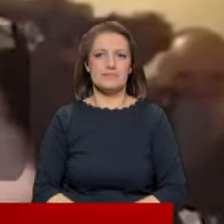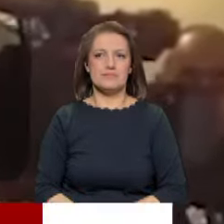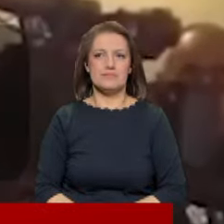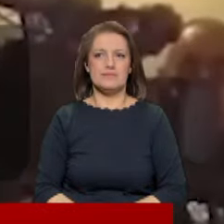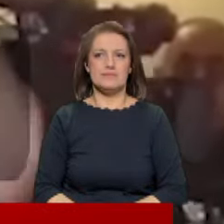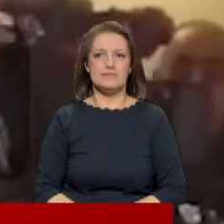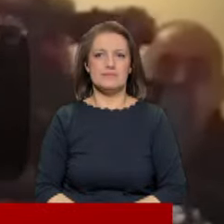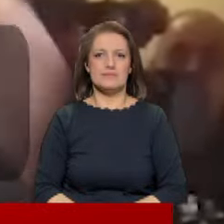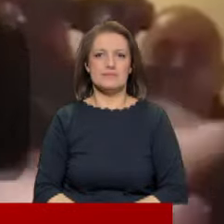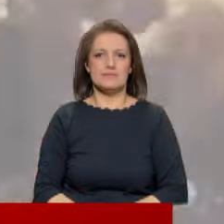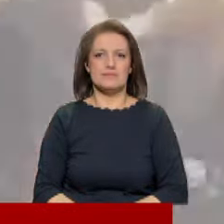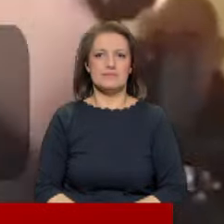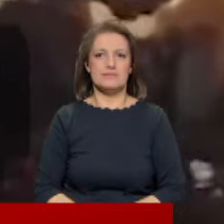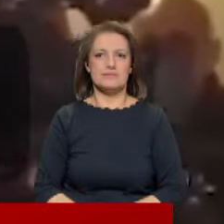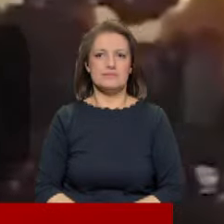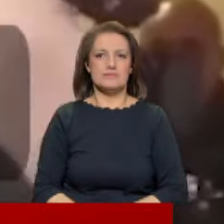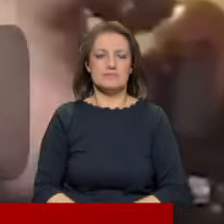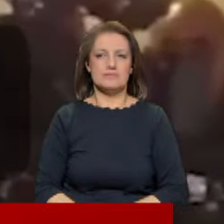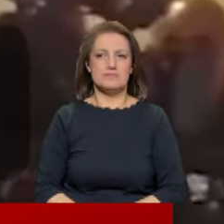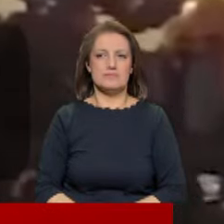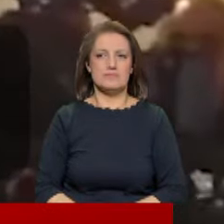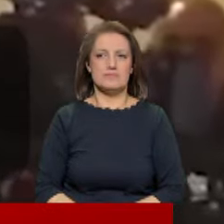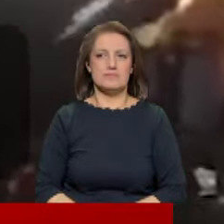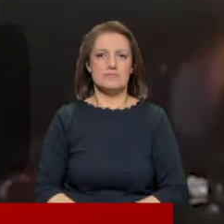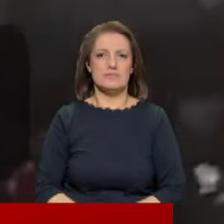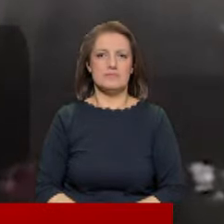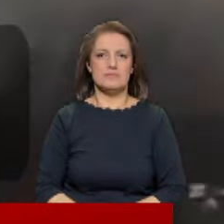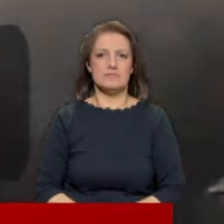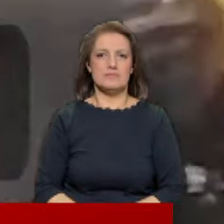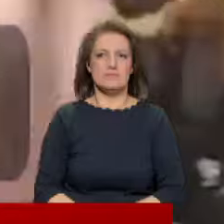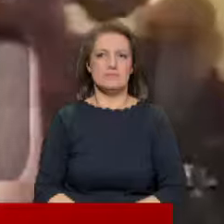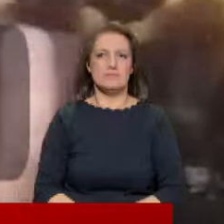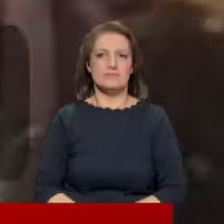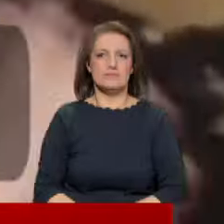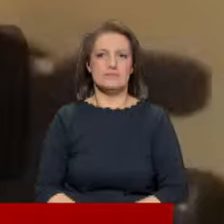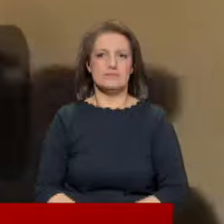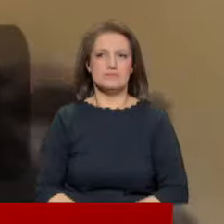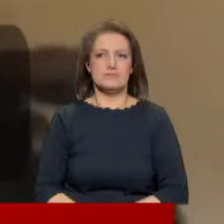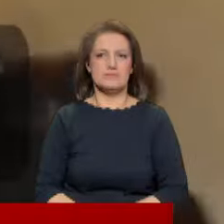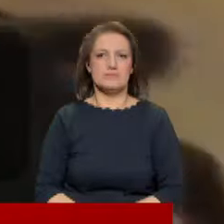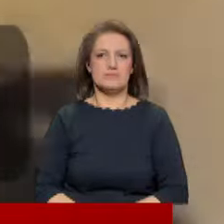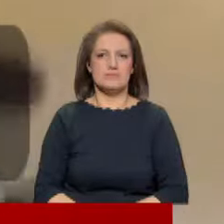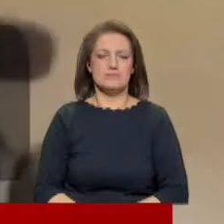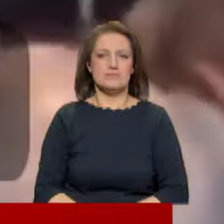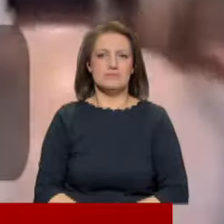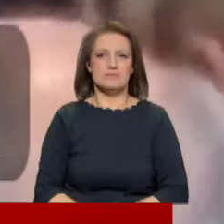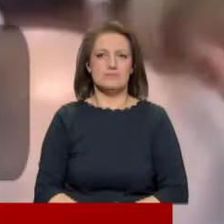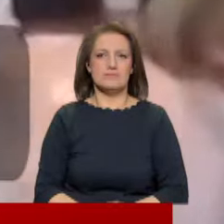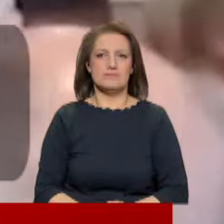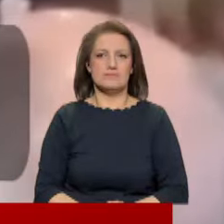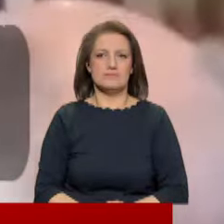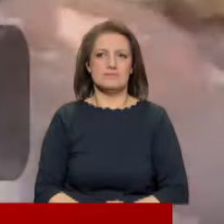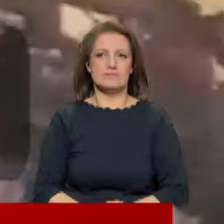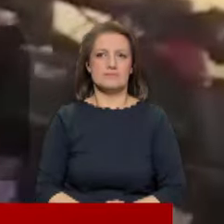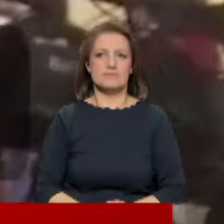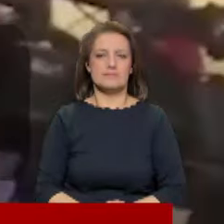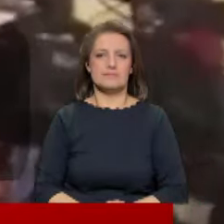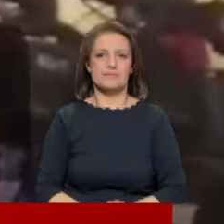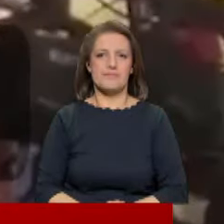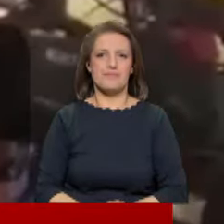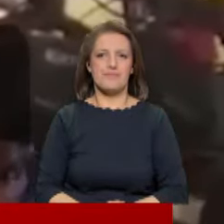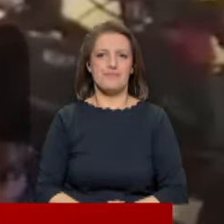ederseniz Cumhurbaşkanı'ndan azar yiyeceğim. Bu şehir için minibüslerinin ayakta yolcu için söz dediniz. Ne oldu? Öyle kaldı.